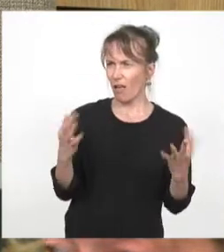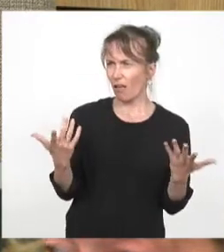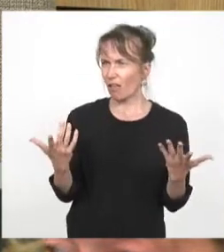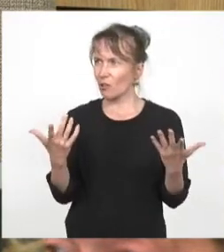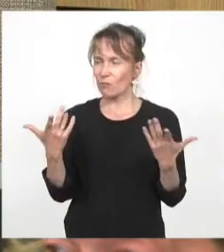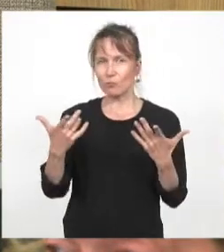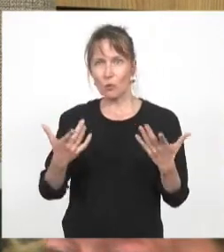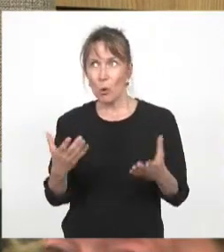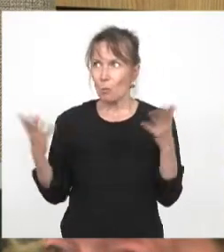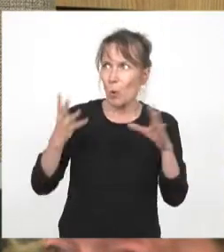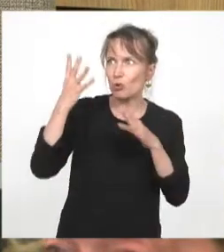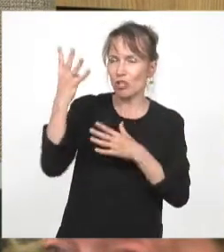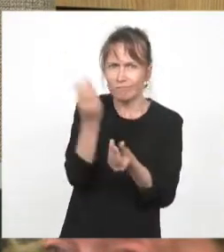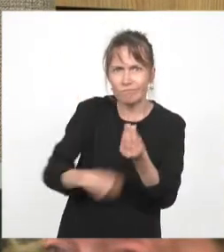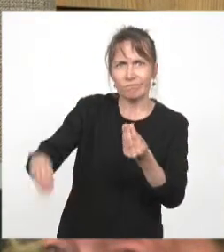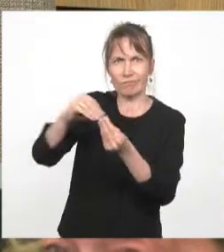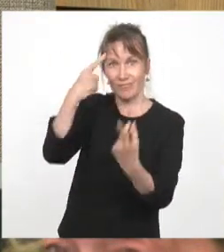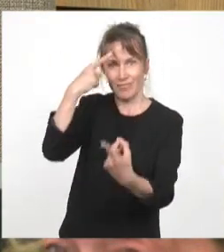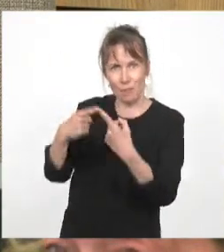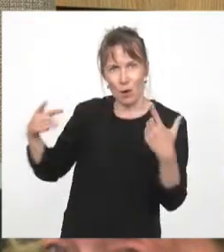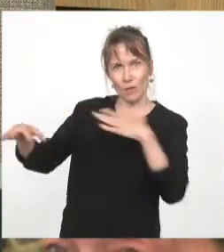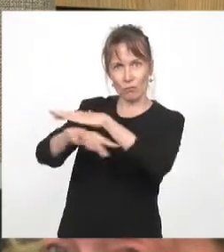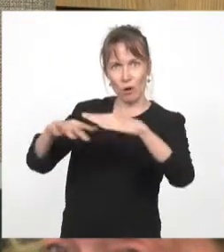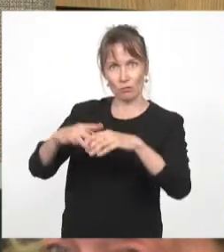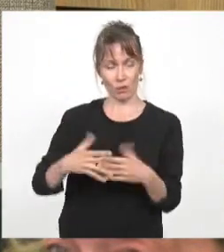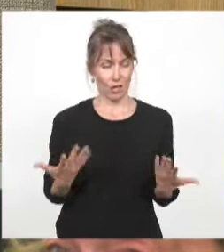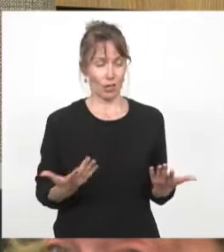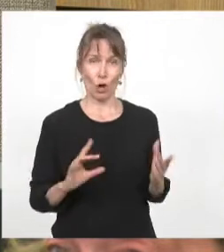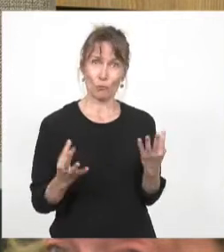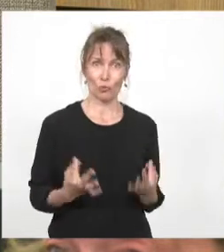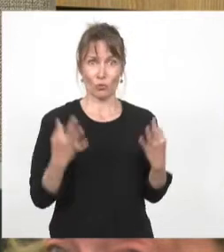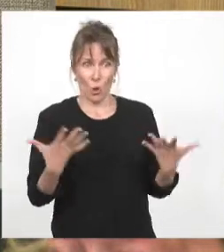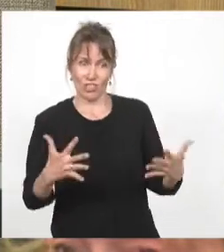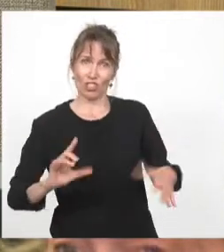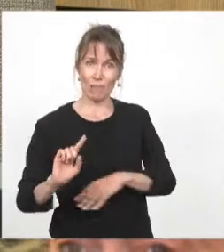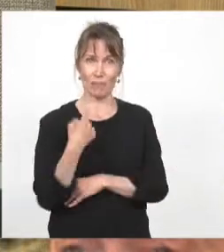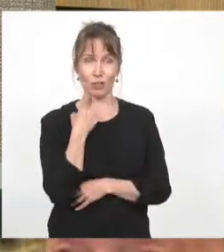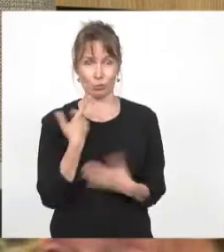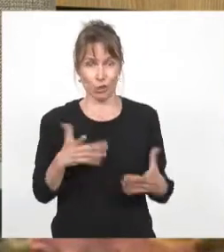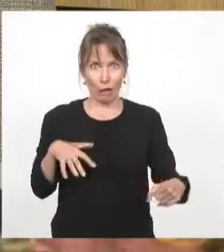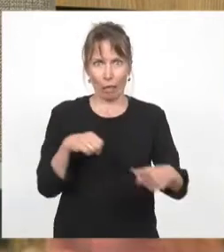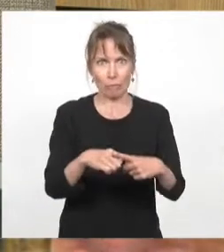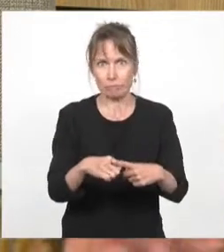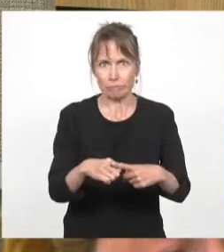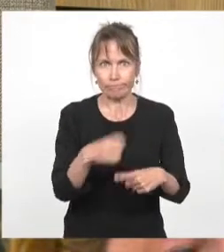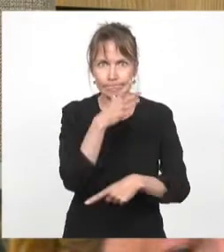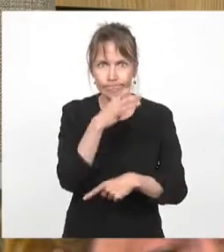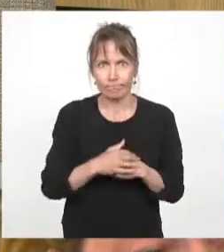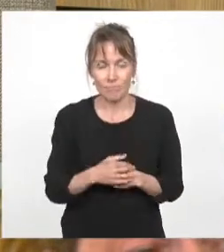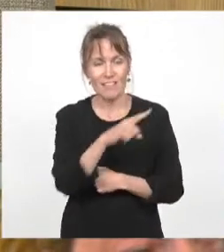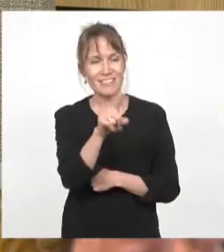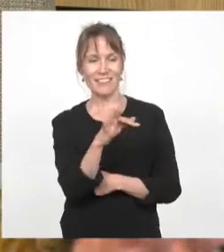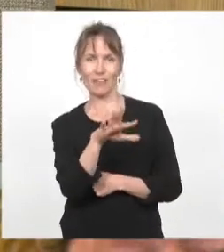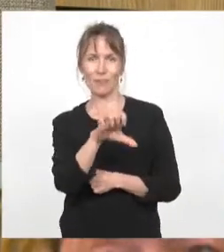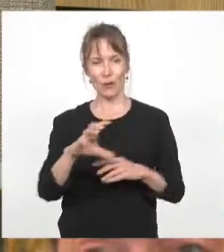environnementale. Pour finir, le temps perdu ne peut être rattrapé et nous pouvons nous attendre à ce que la ZFE, mise trop tard et à minima,